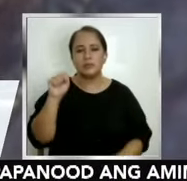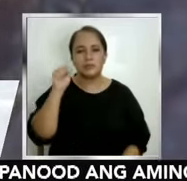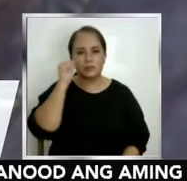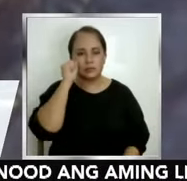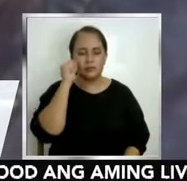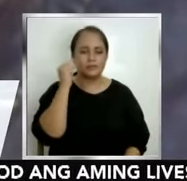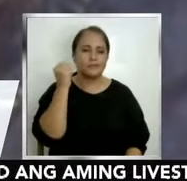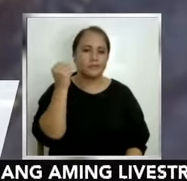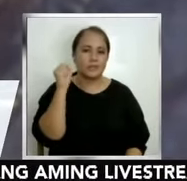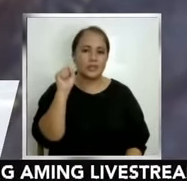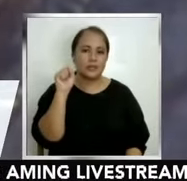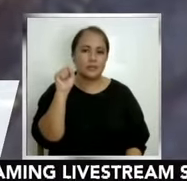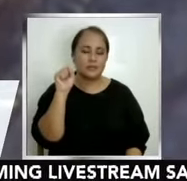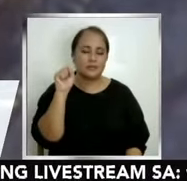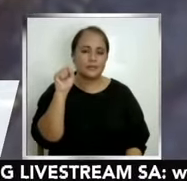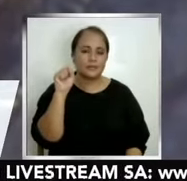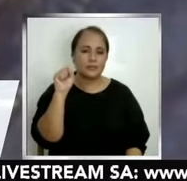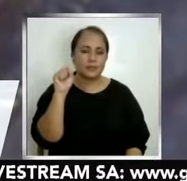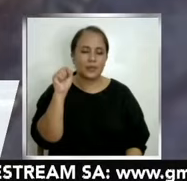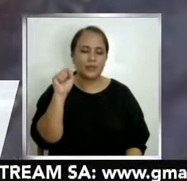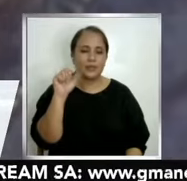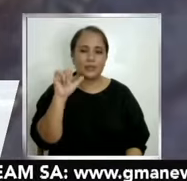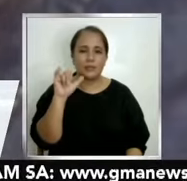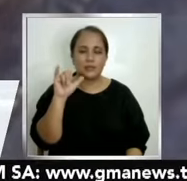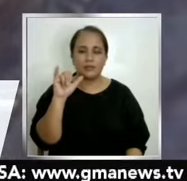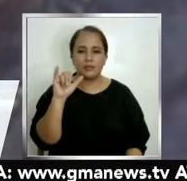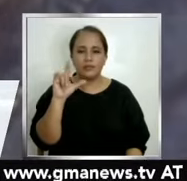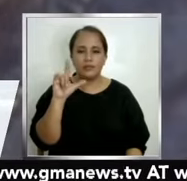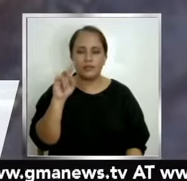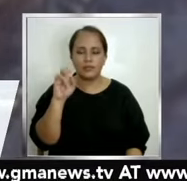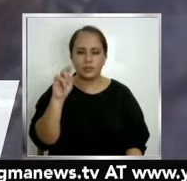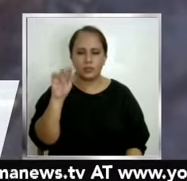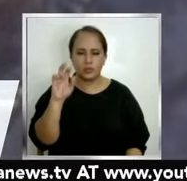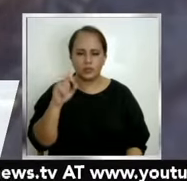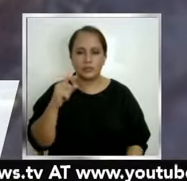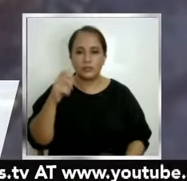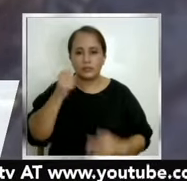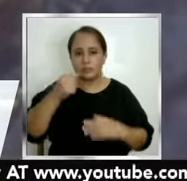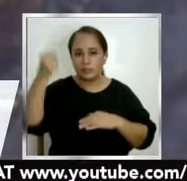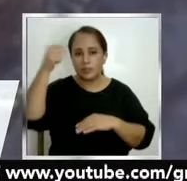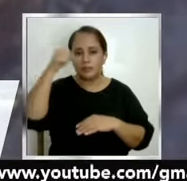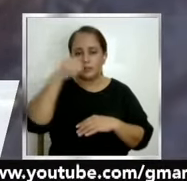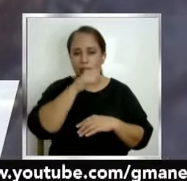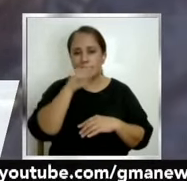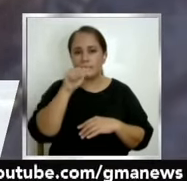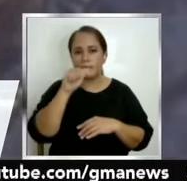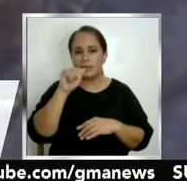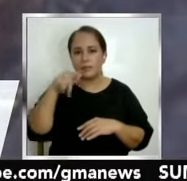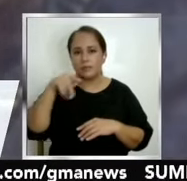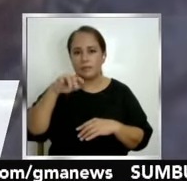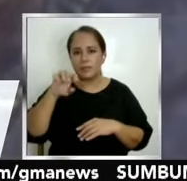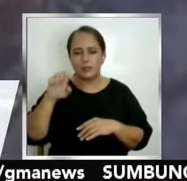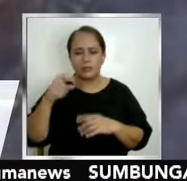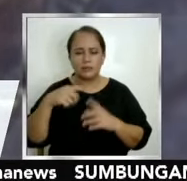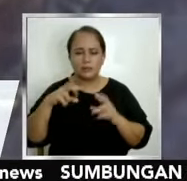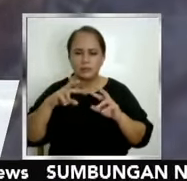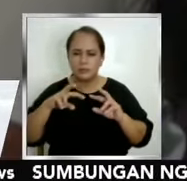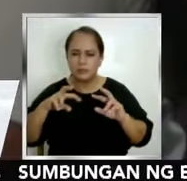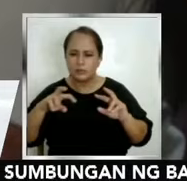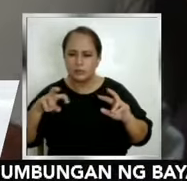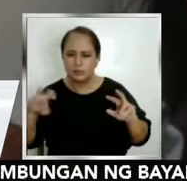and Cultural Office sa Taipei, nakikipag-ugnayan na sila sa mga otoridad na nag-iimbestiga sa naging sanhi ng